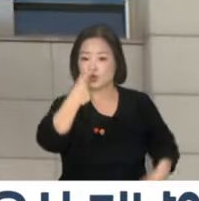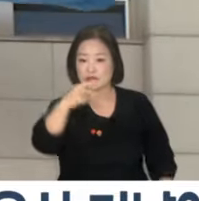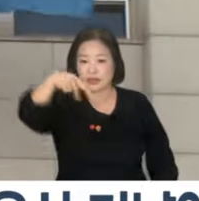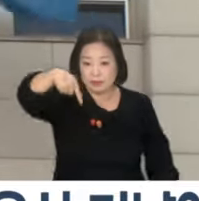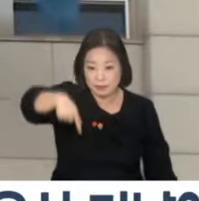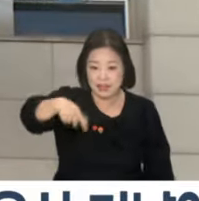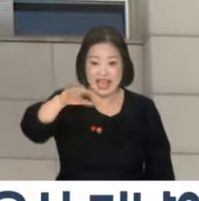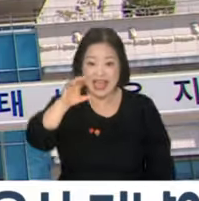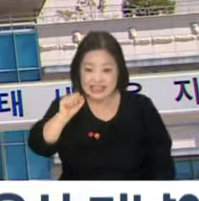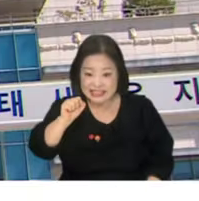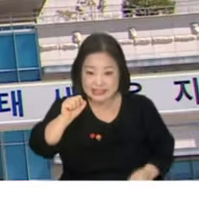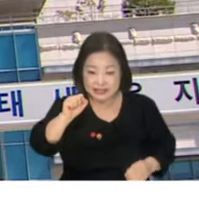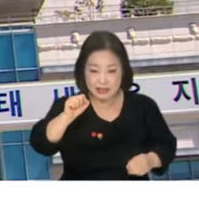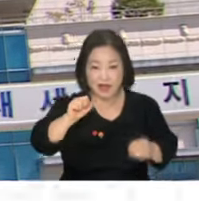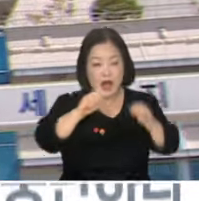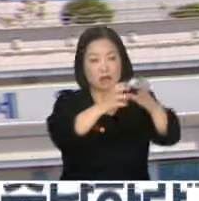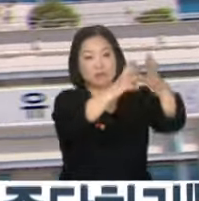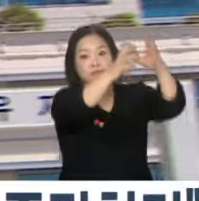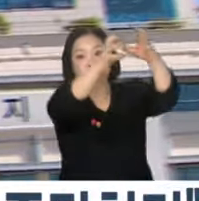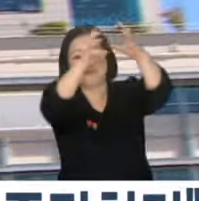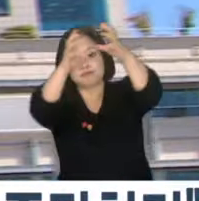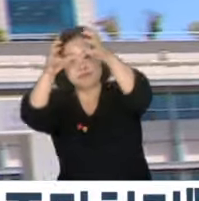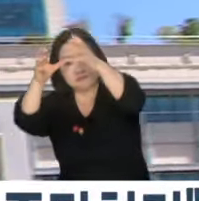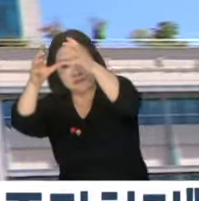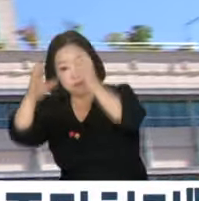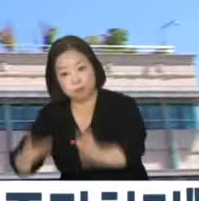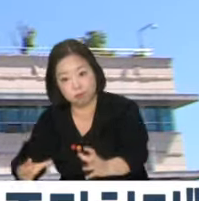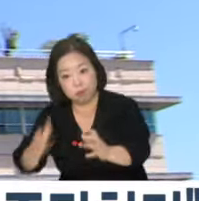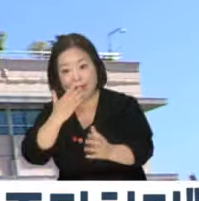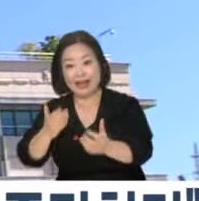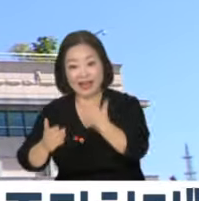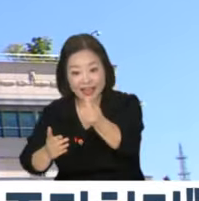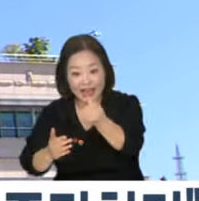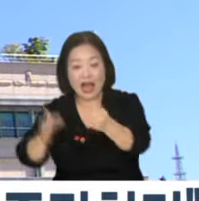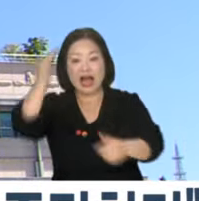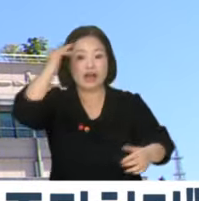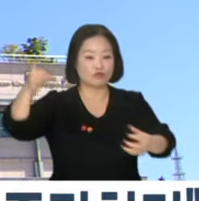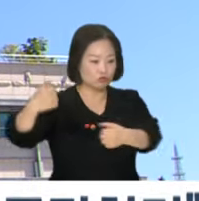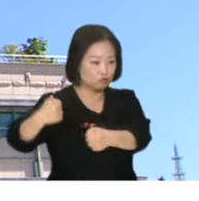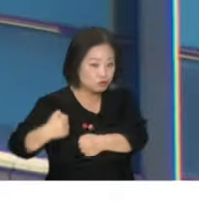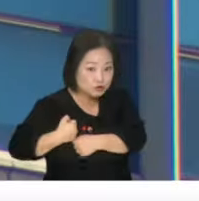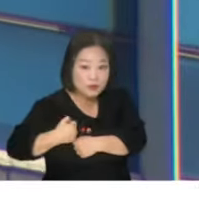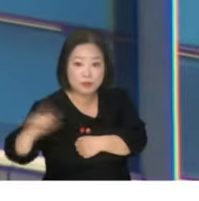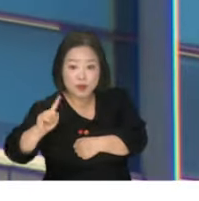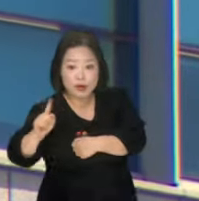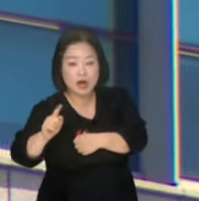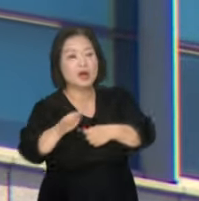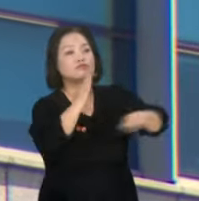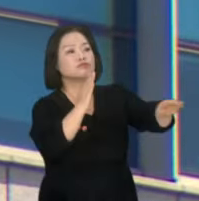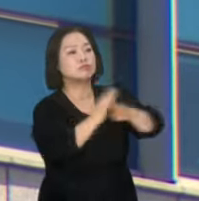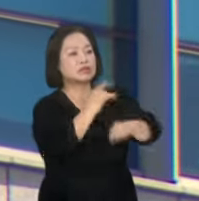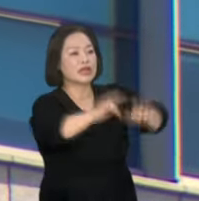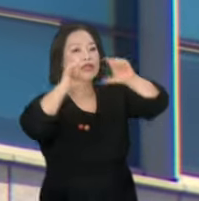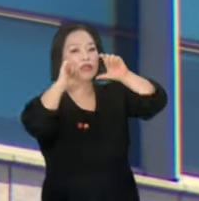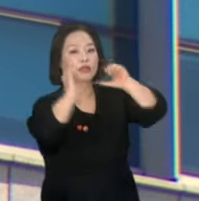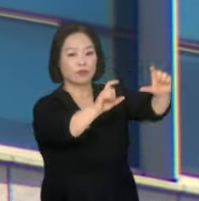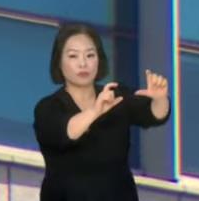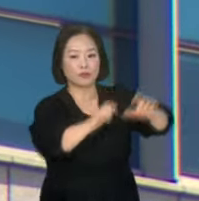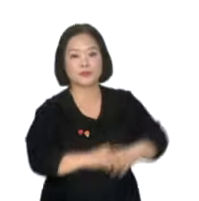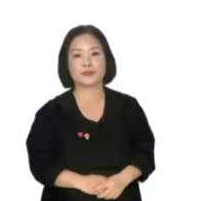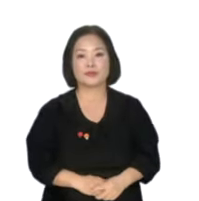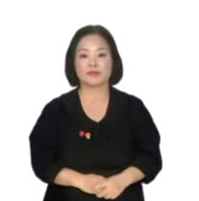해석이 나옵니다 대통령을 모욕하는 전당까지 날아오자 우리 군당국은 북한의 제차 경고 메시지를